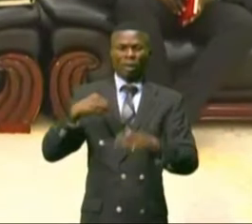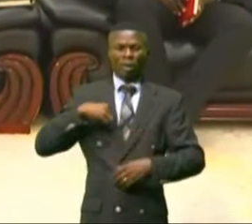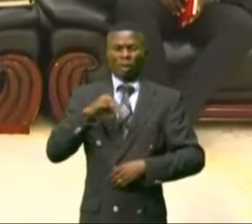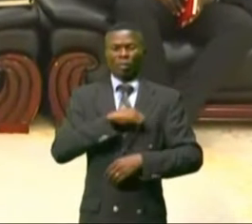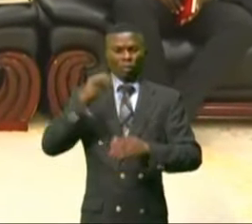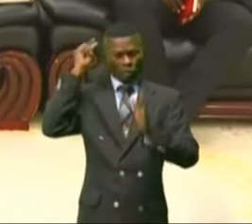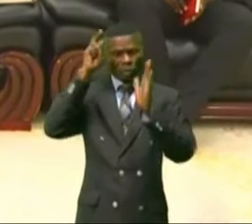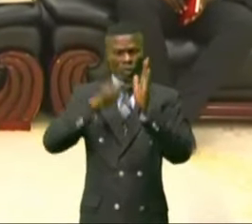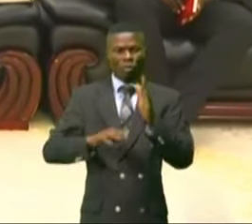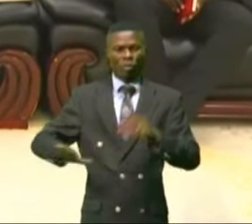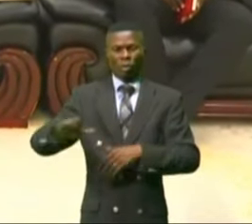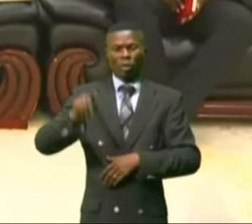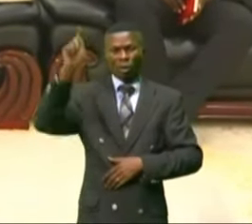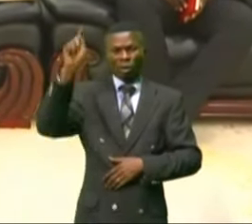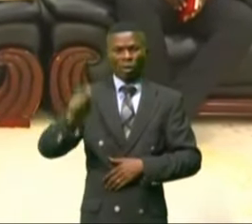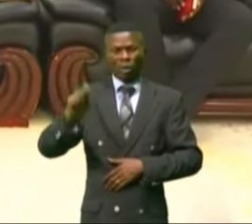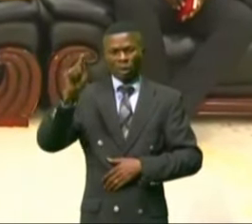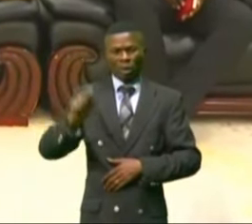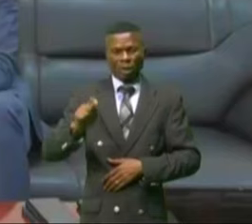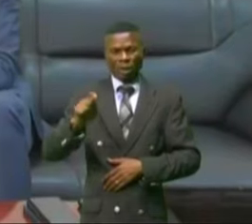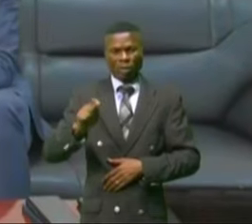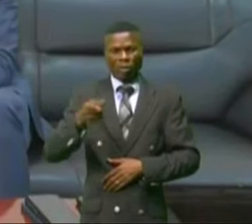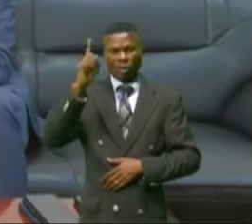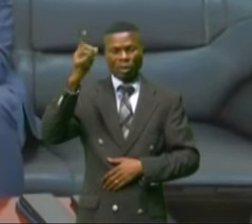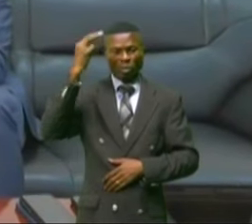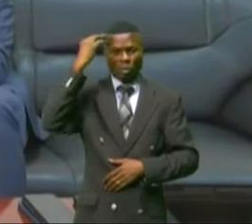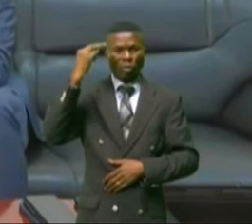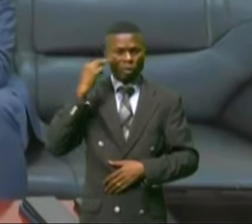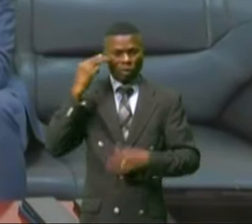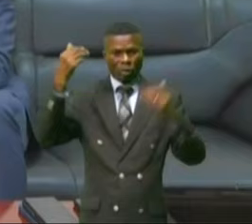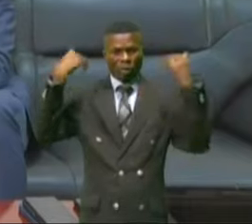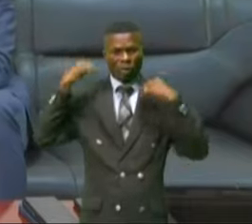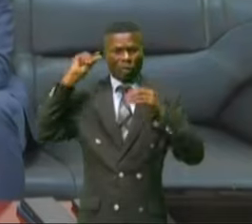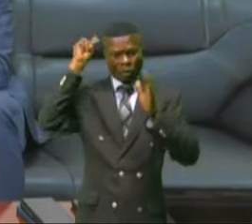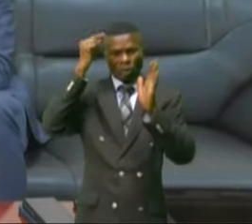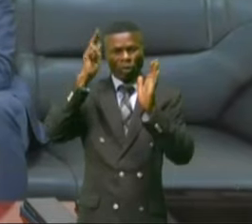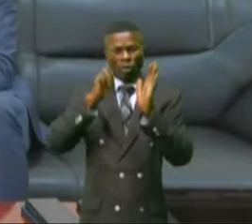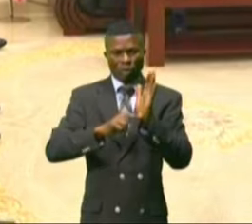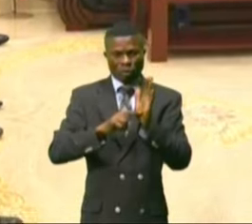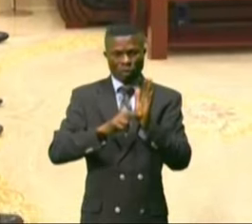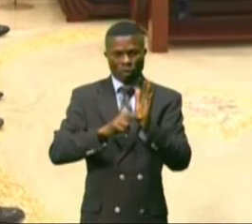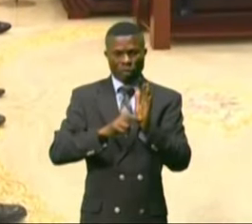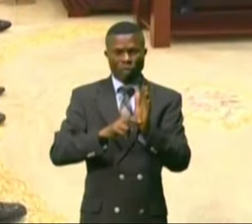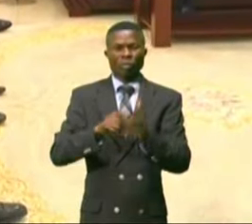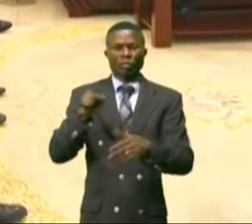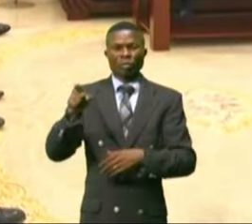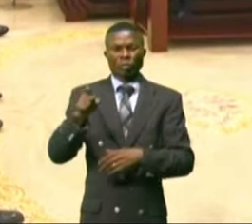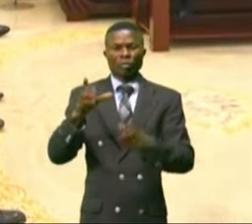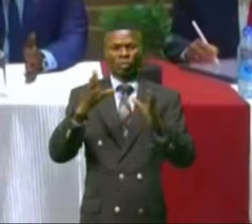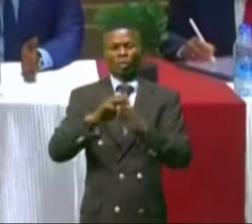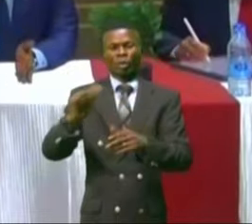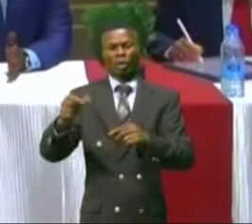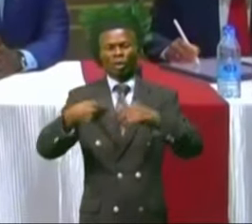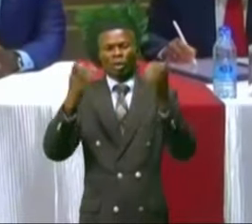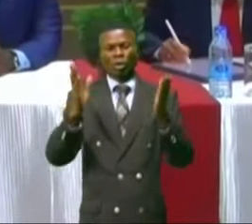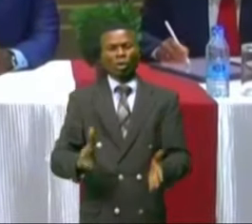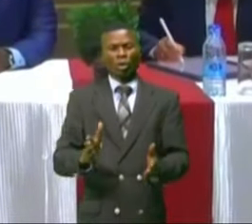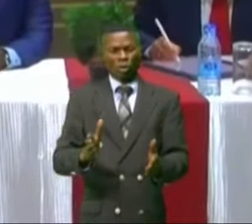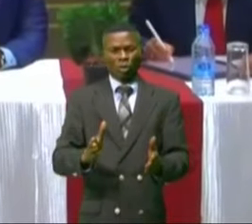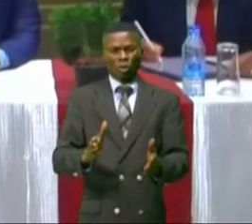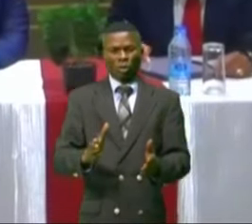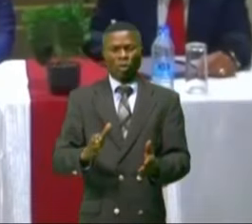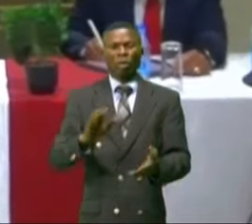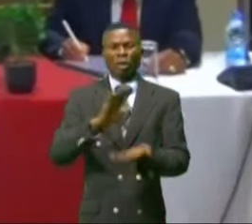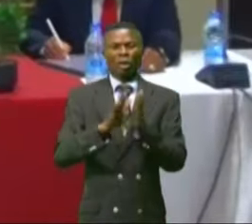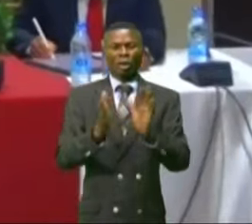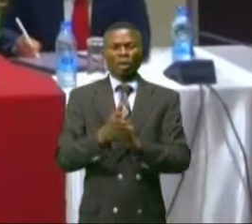du gouvernement tchadien, avec en tête le premier ministre chef du gouvernement, Succès Masra, et les opposants réfractaires